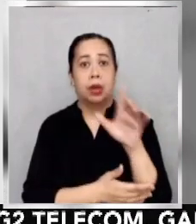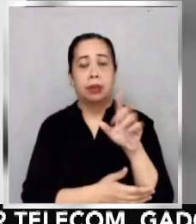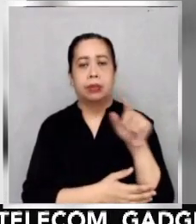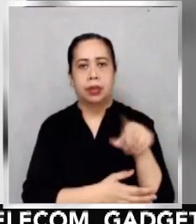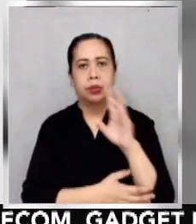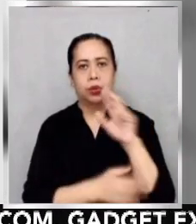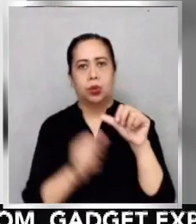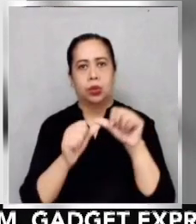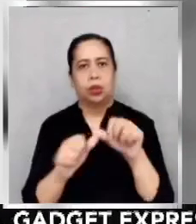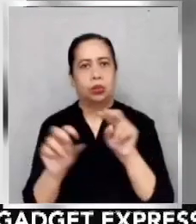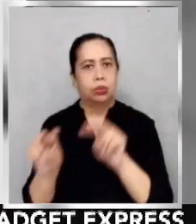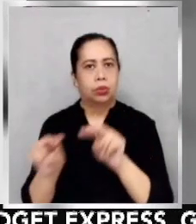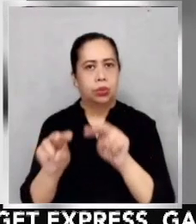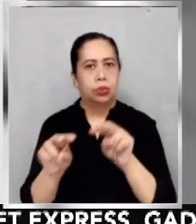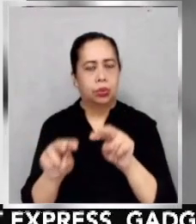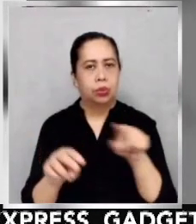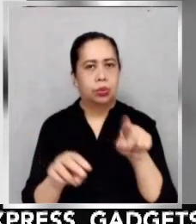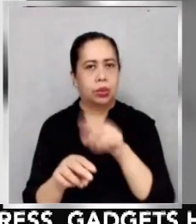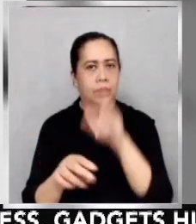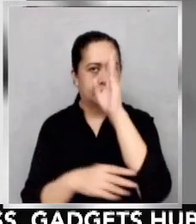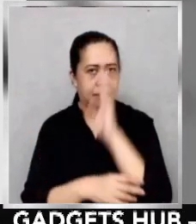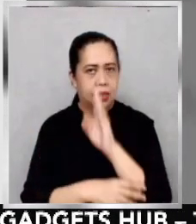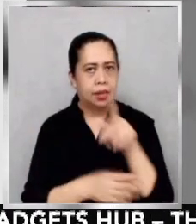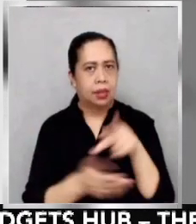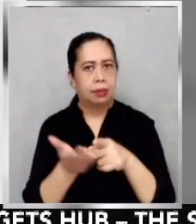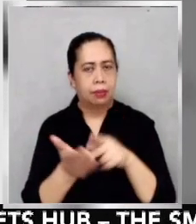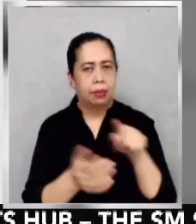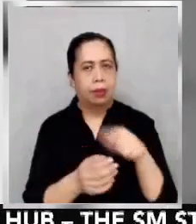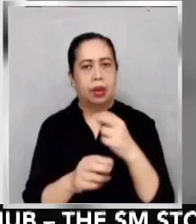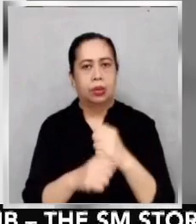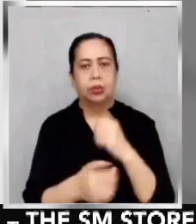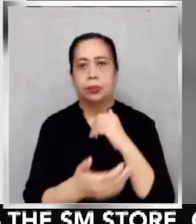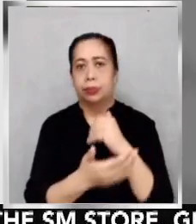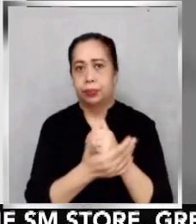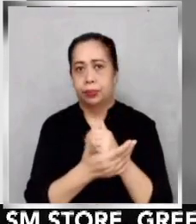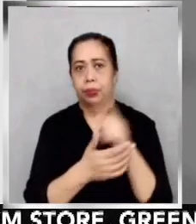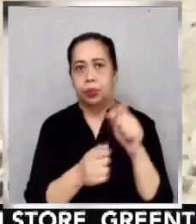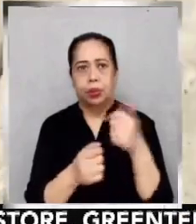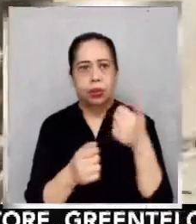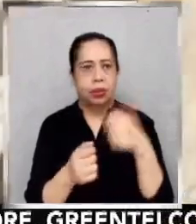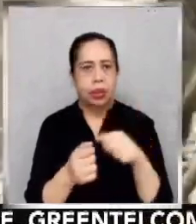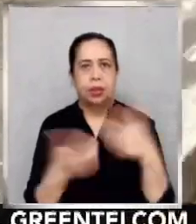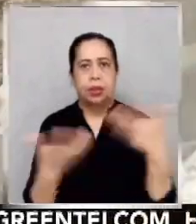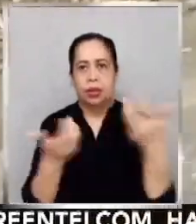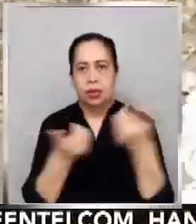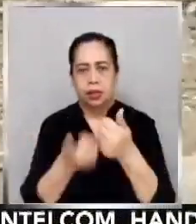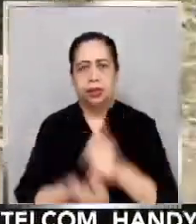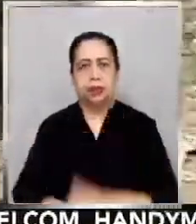imomonitor ang nasirang bahagi para maiwasan ang anumang aksidente.